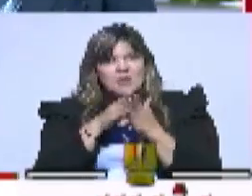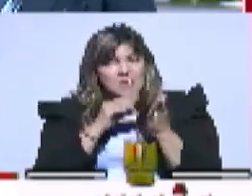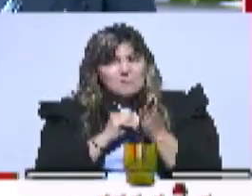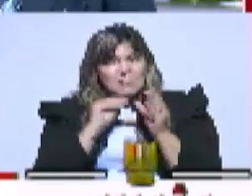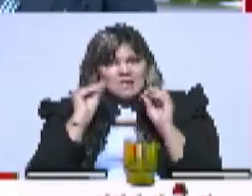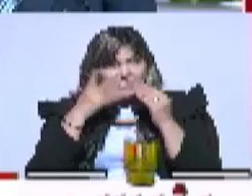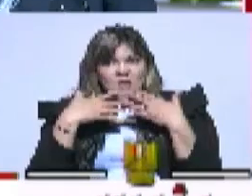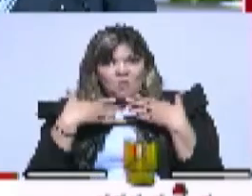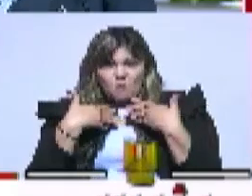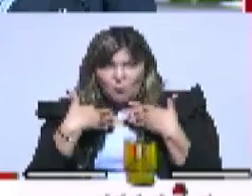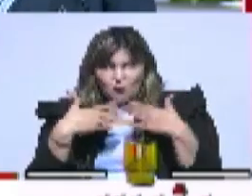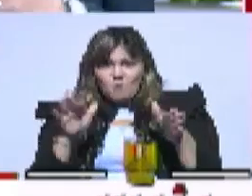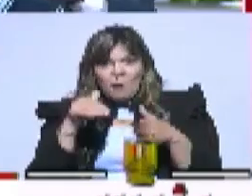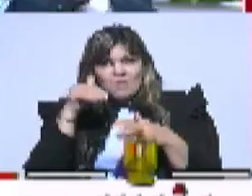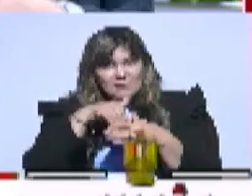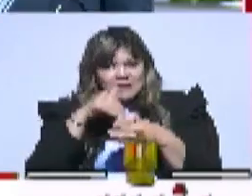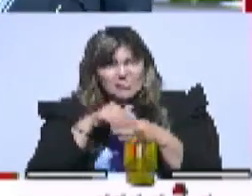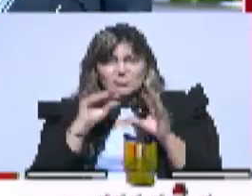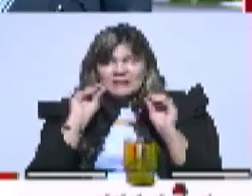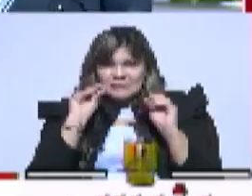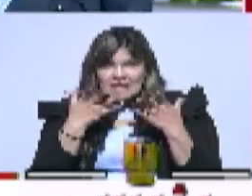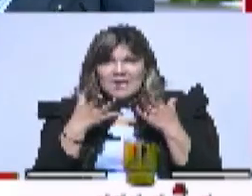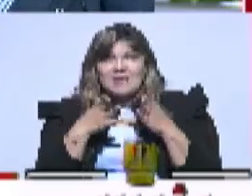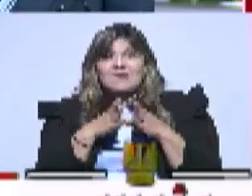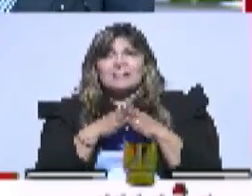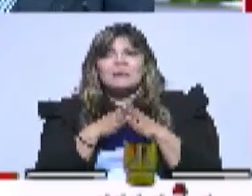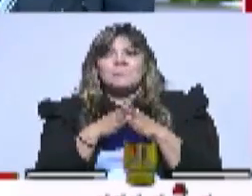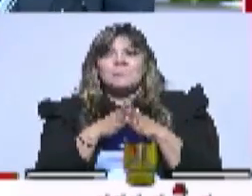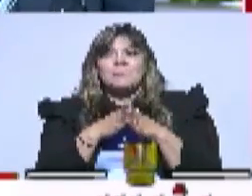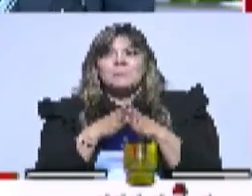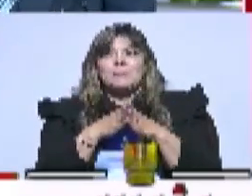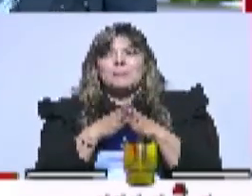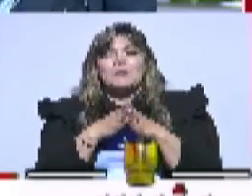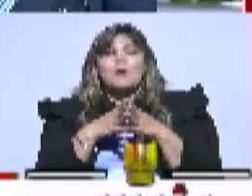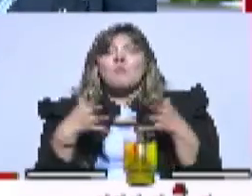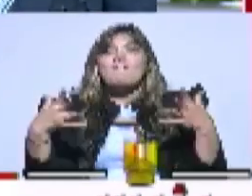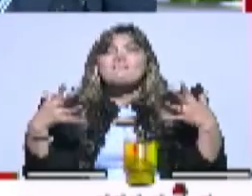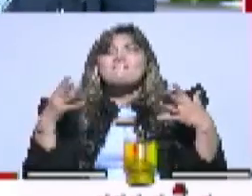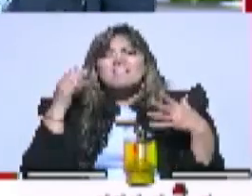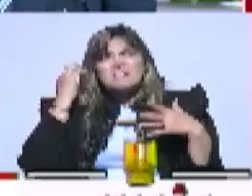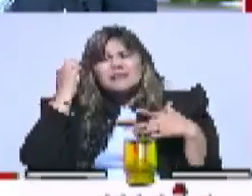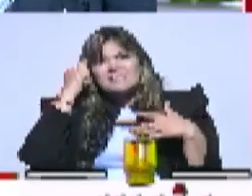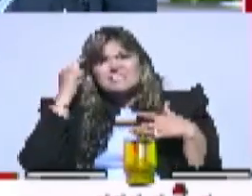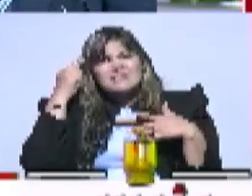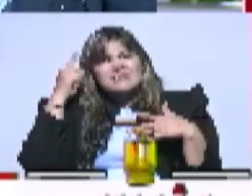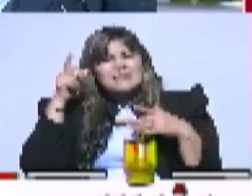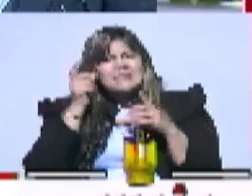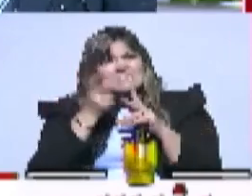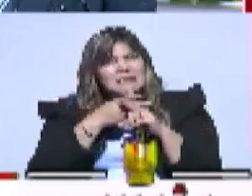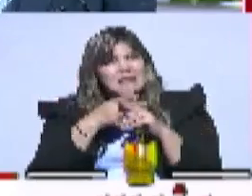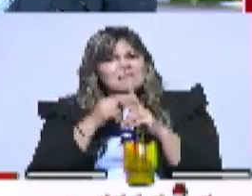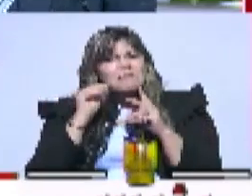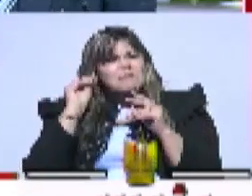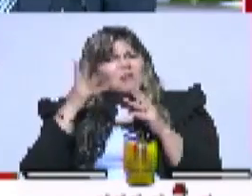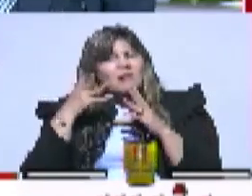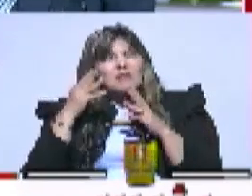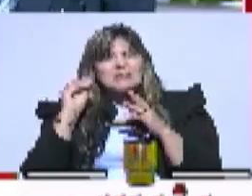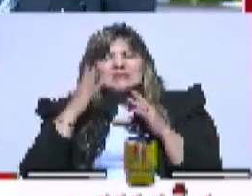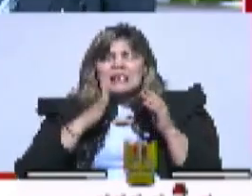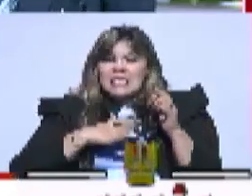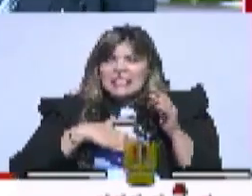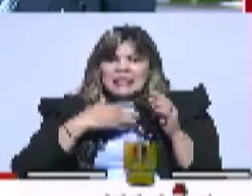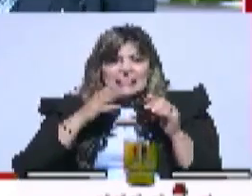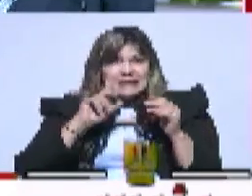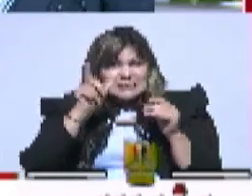إزاي وفتح باب الترشح يتم إزاي. وكان عندنا خلط كبير بين من هو راغب في